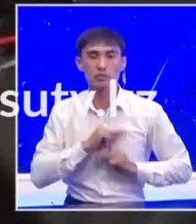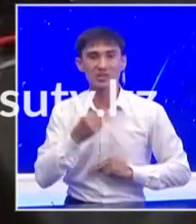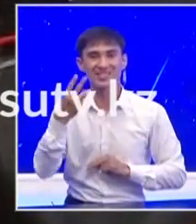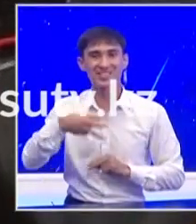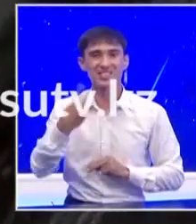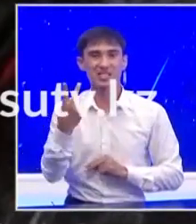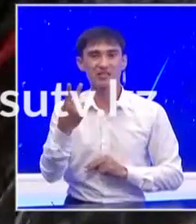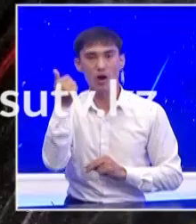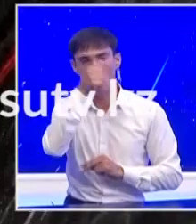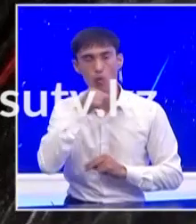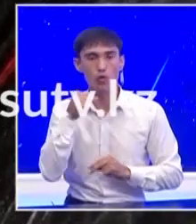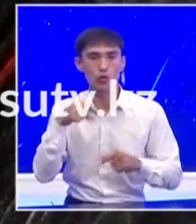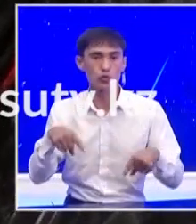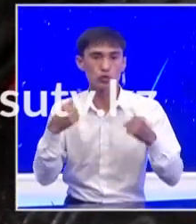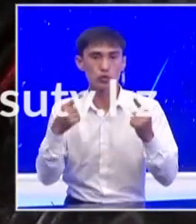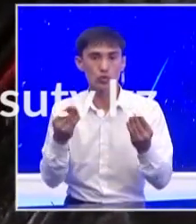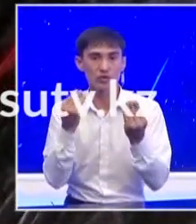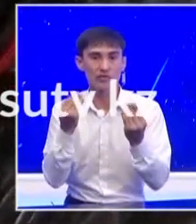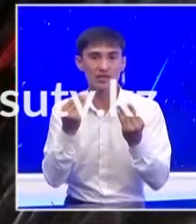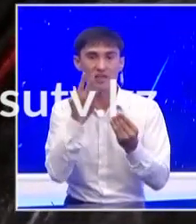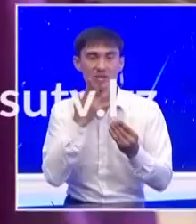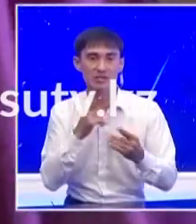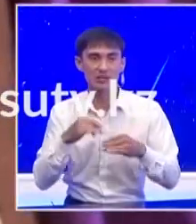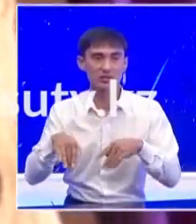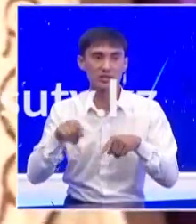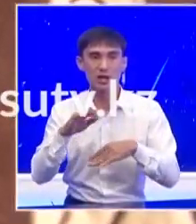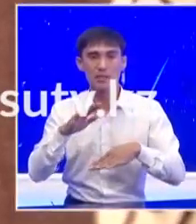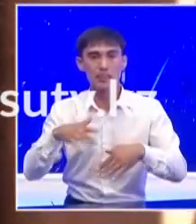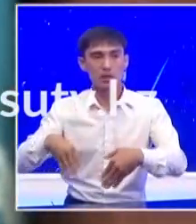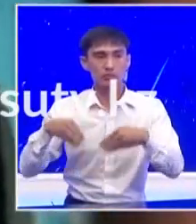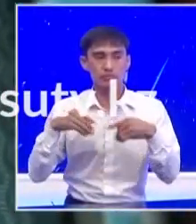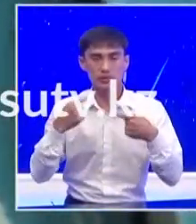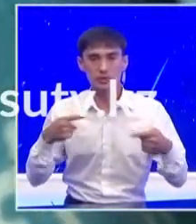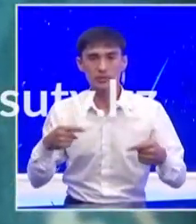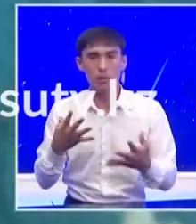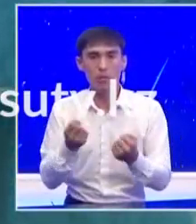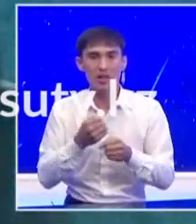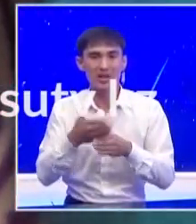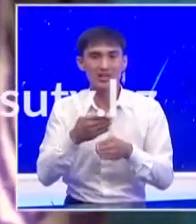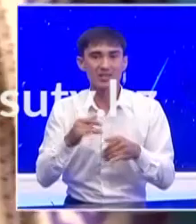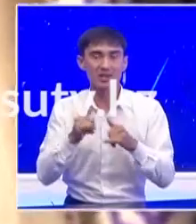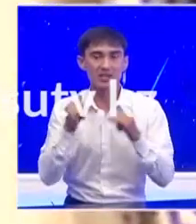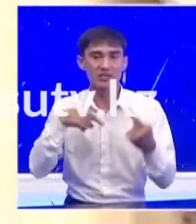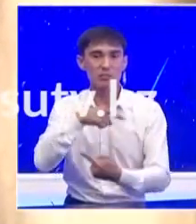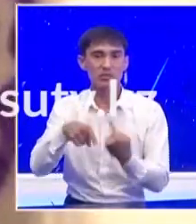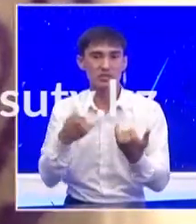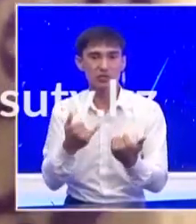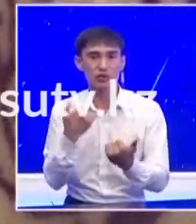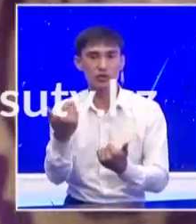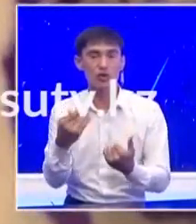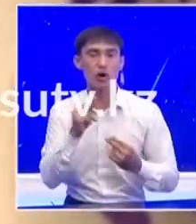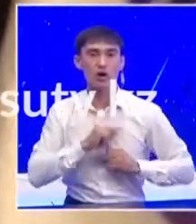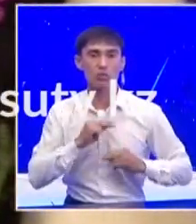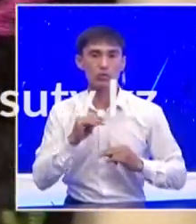32 года она создает удивительные изделия в национальном стиле. Мастерица неоднократно брала кредит на развитие бизнеса, и сегодня ее работы